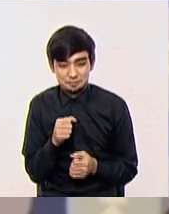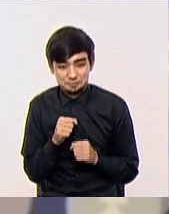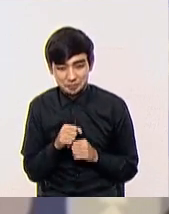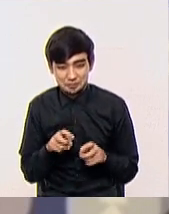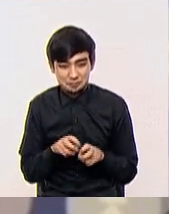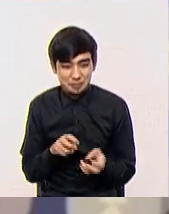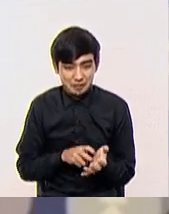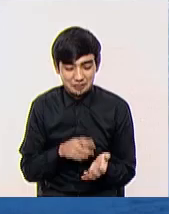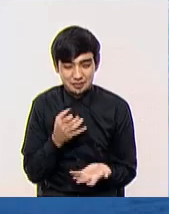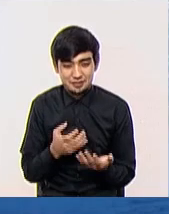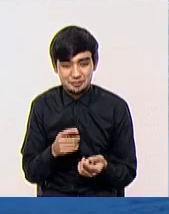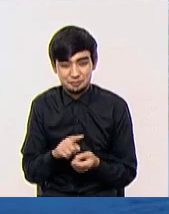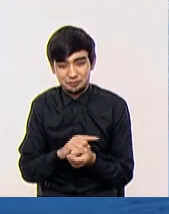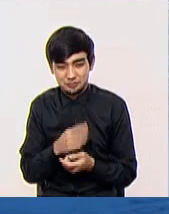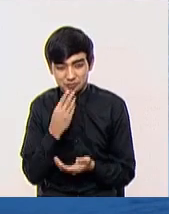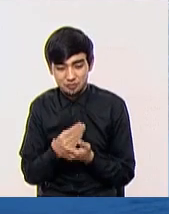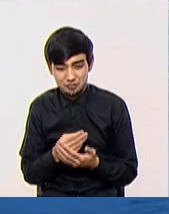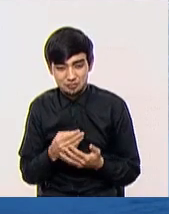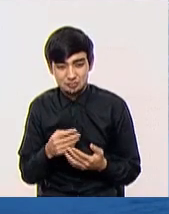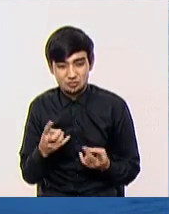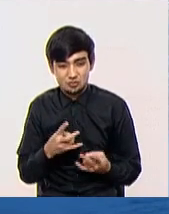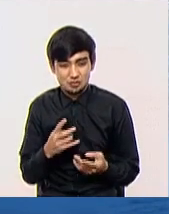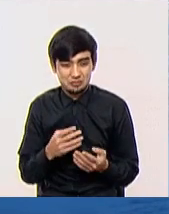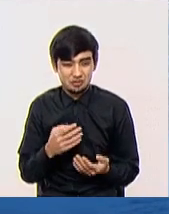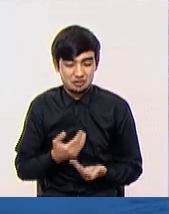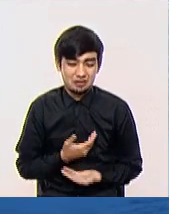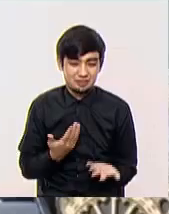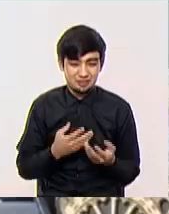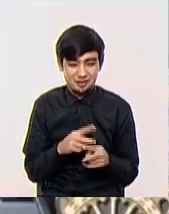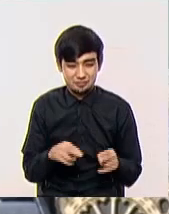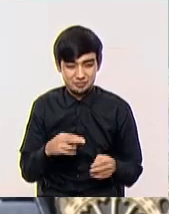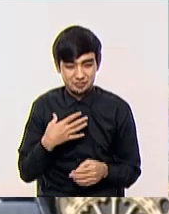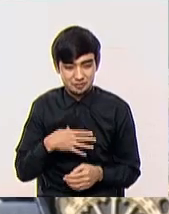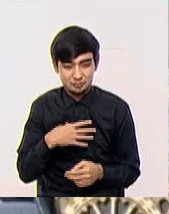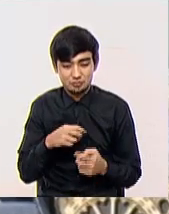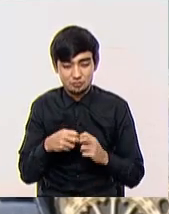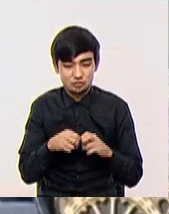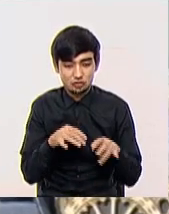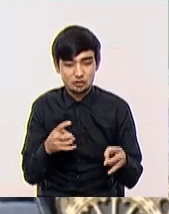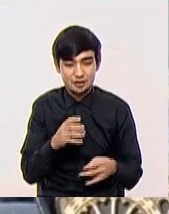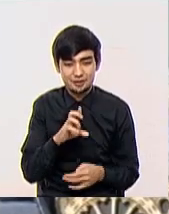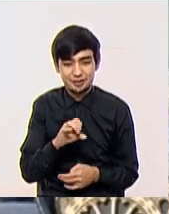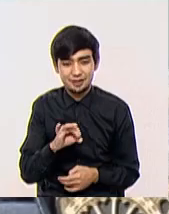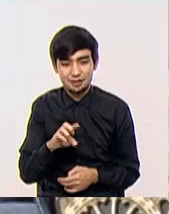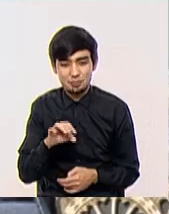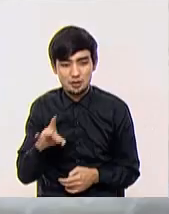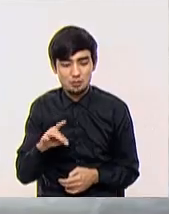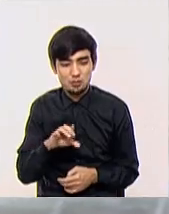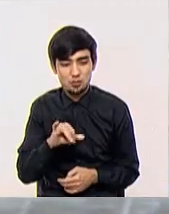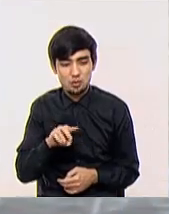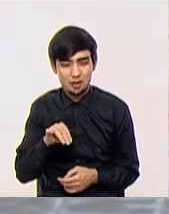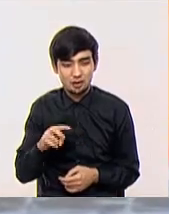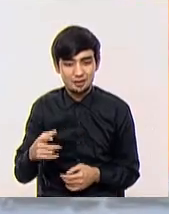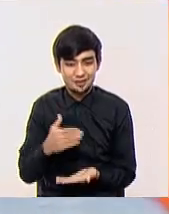меняй обстановку. Еще одной проблемой для современных подростков является кибербуллинг, когда ребенка травят в интернете. Эксперты